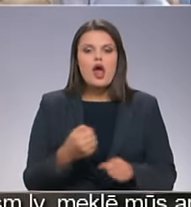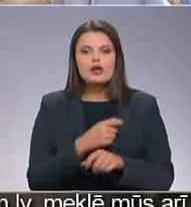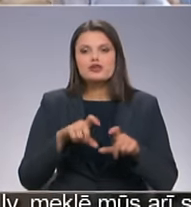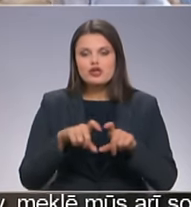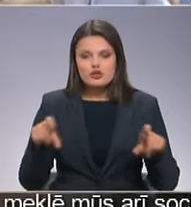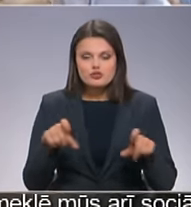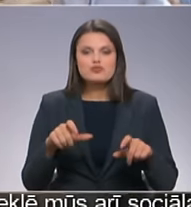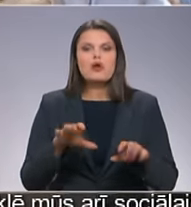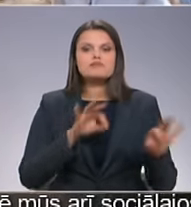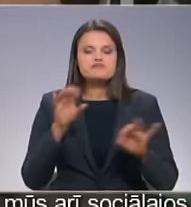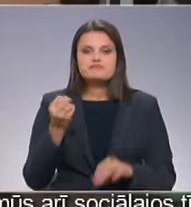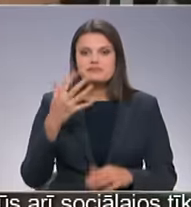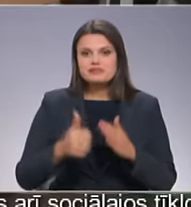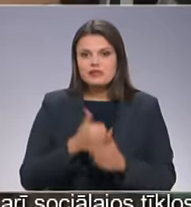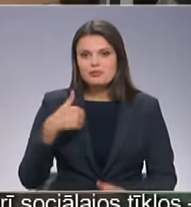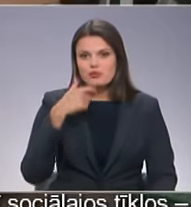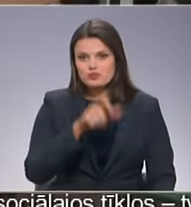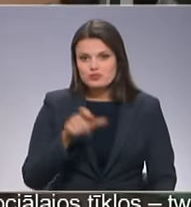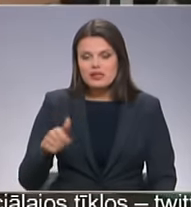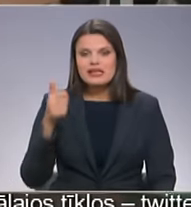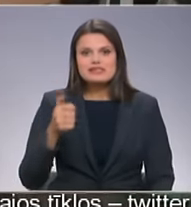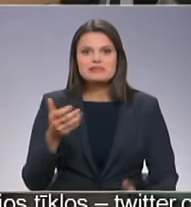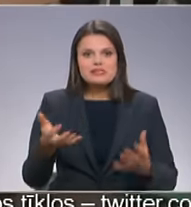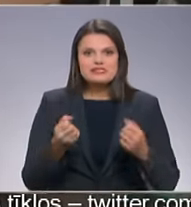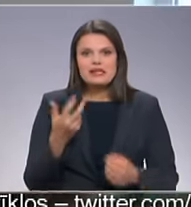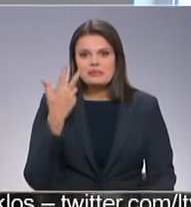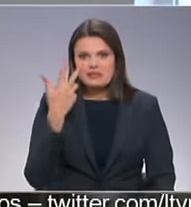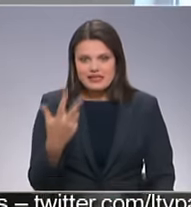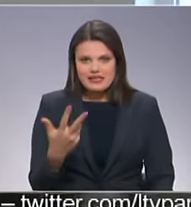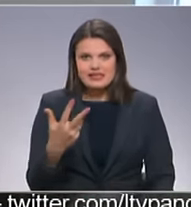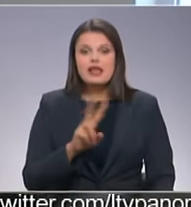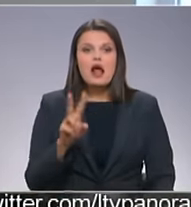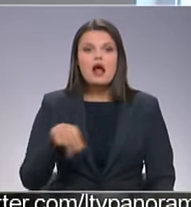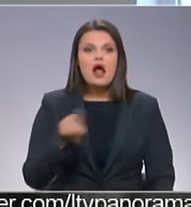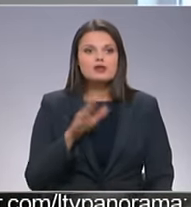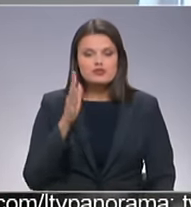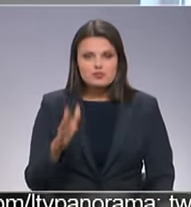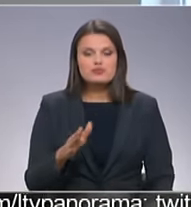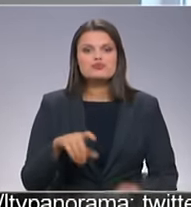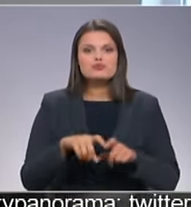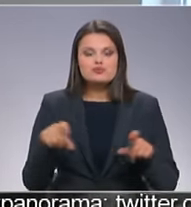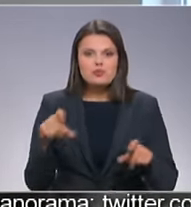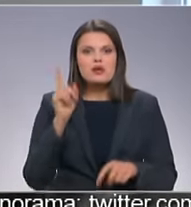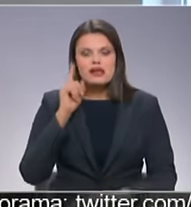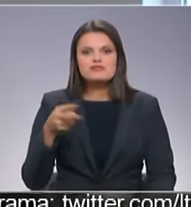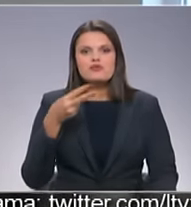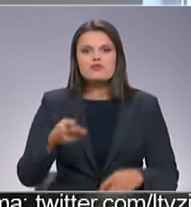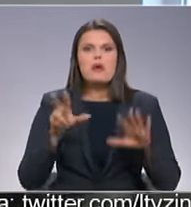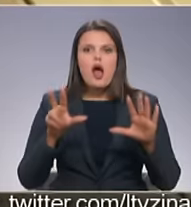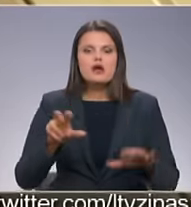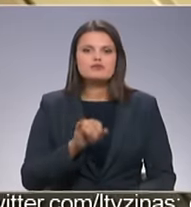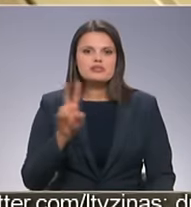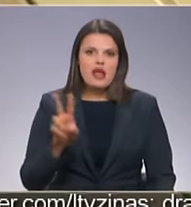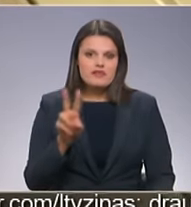izvirzīti 15 labākie skolēni, stipendiju saņems 3. Tie, kuri būs šie jaunieši mācību iestādē, zinās 28.